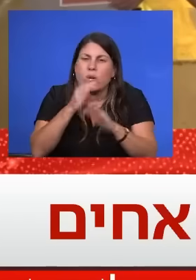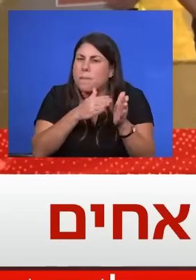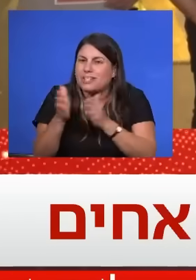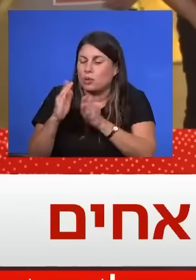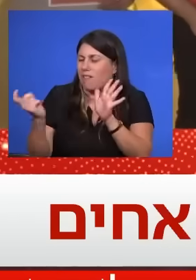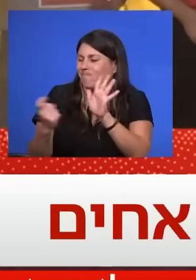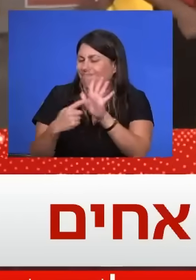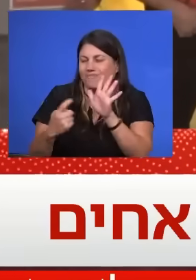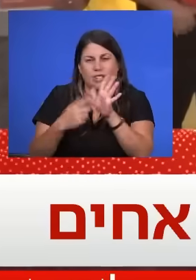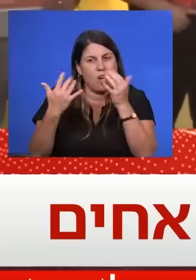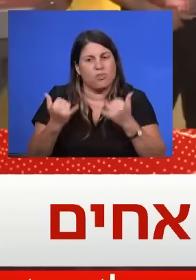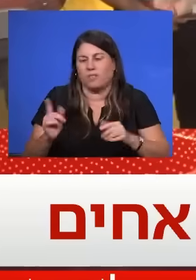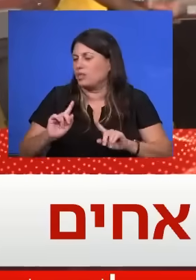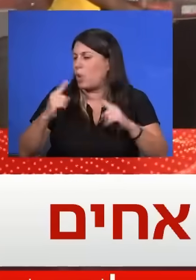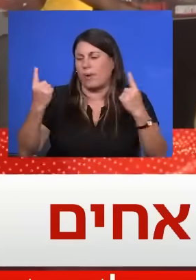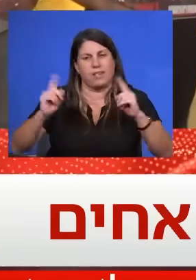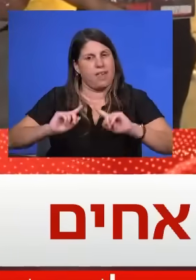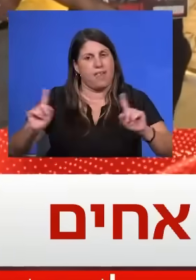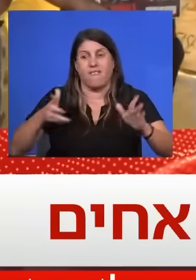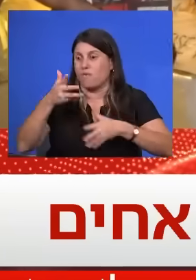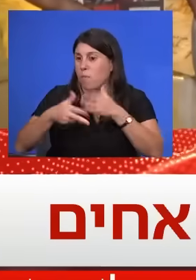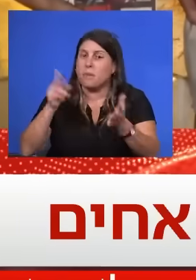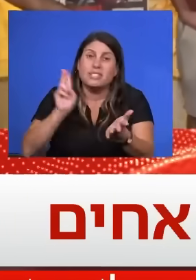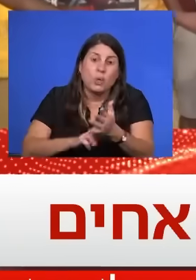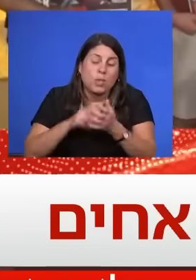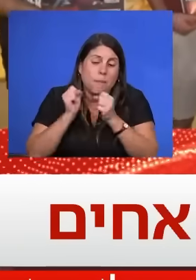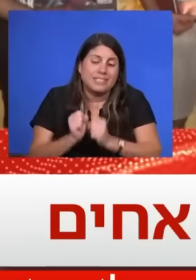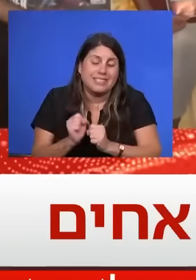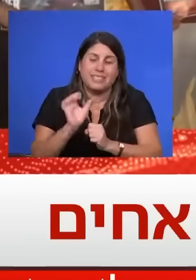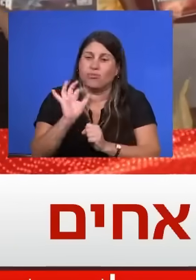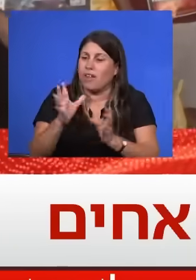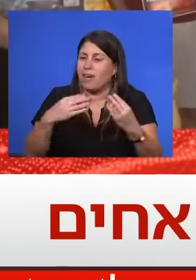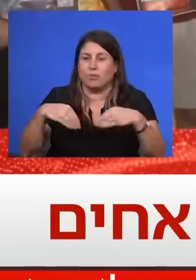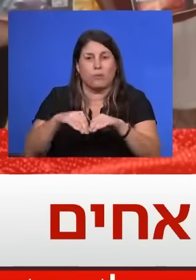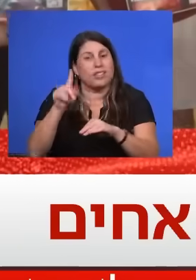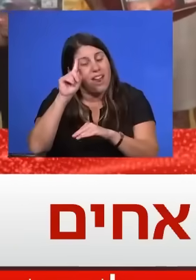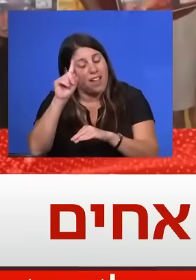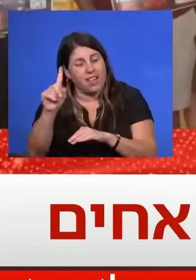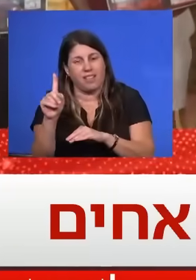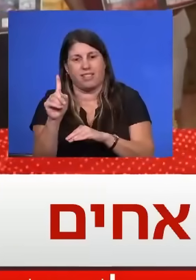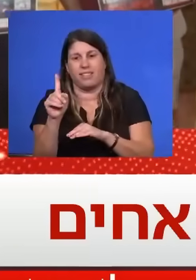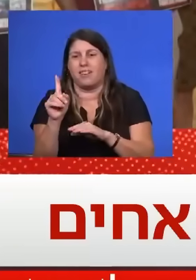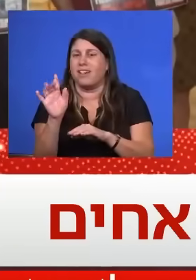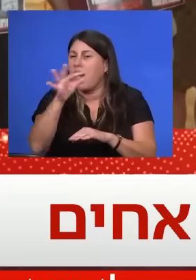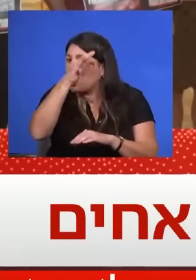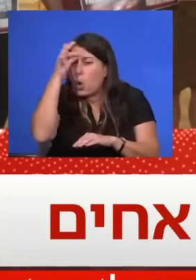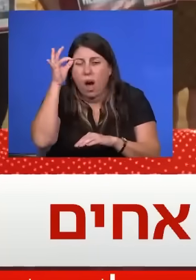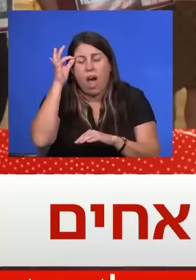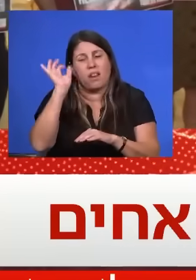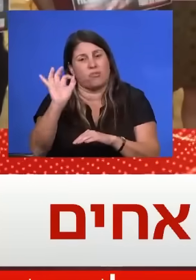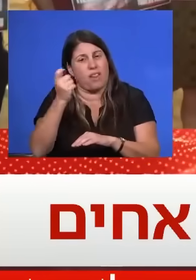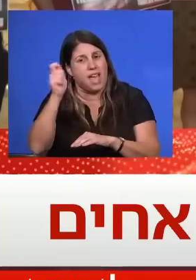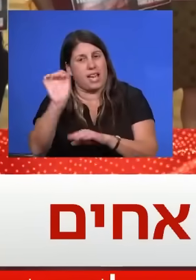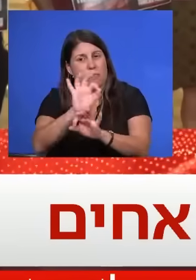לא יקרה, ואומרים שזאת זכותן הבסיסית של המשפחות לדעת מה גורל יקיריהם, ולפני שגופות